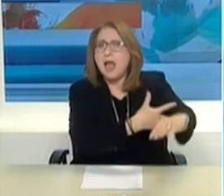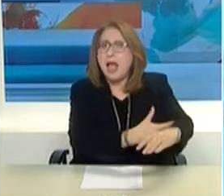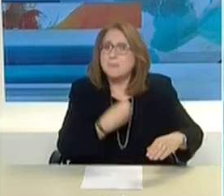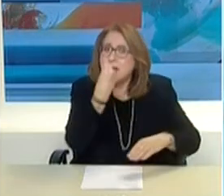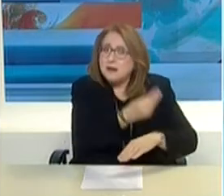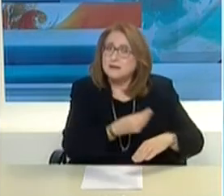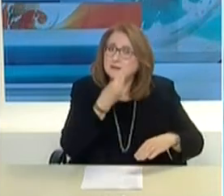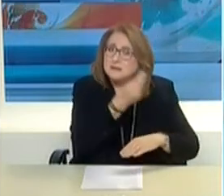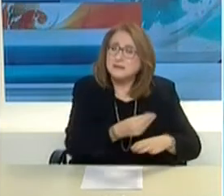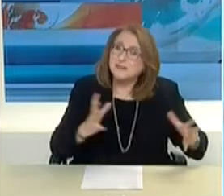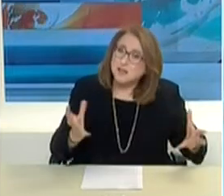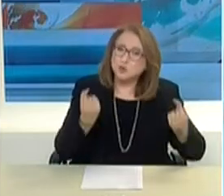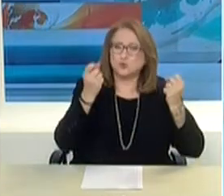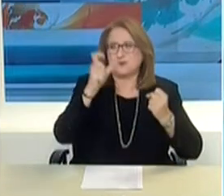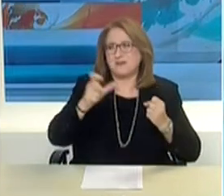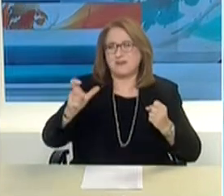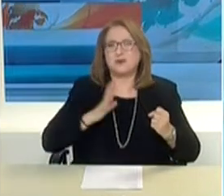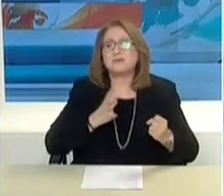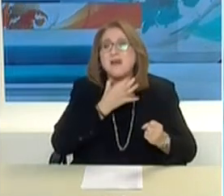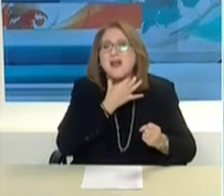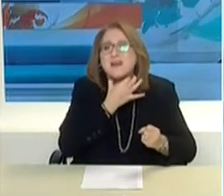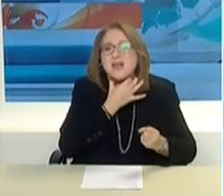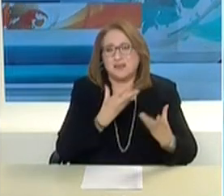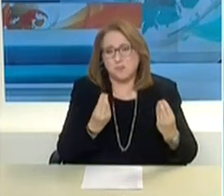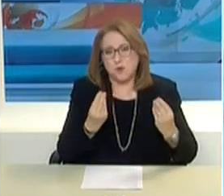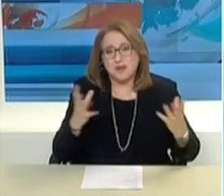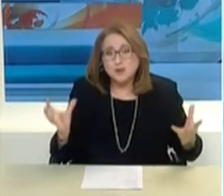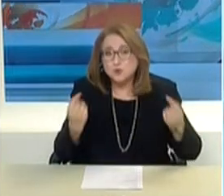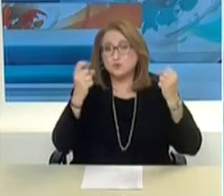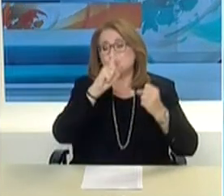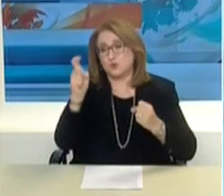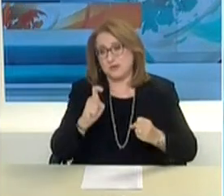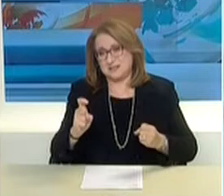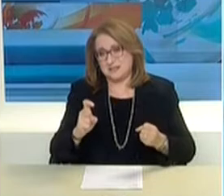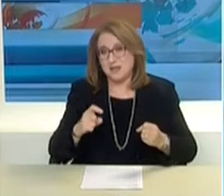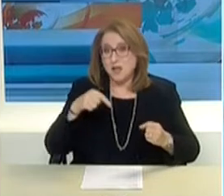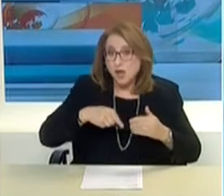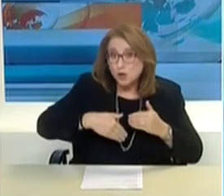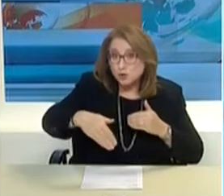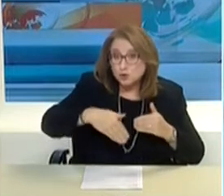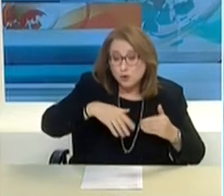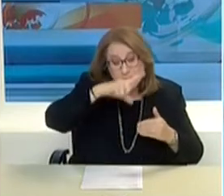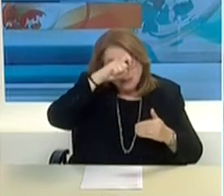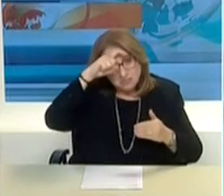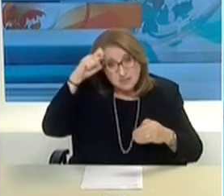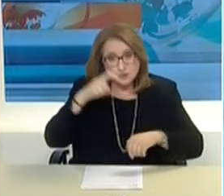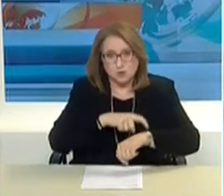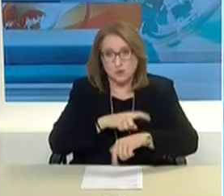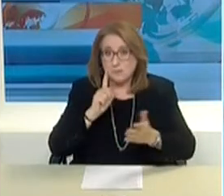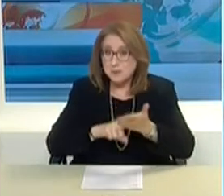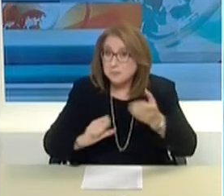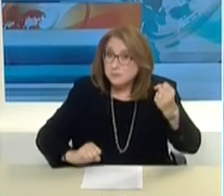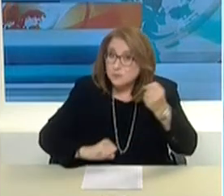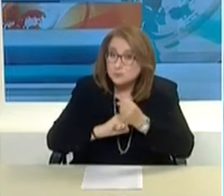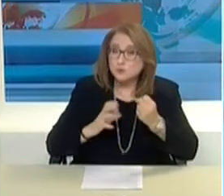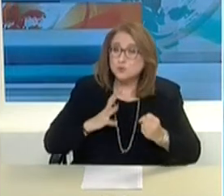δώσουμε αίμα, να σώσουμε ζωές. Ακόμα περισσότερο αυτές τις δύσκολες στιγμές στηρίζουμε τους συνανθρώπους μας που έχουν ανάγκη.